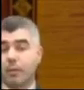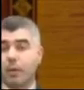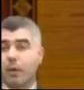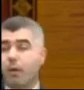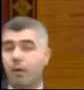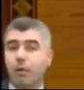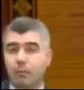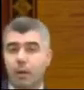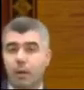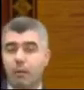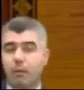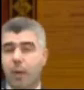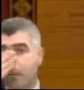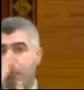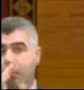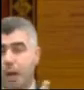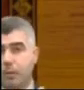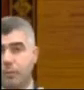بسبب